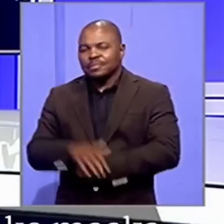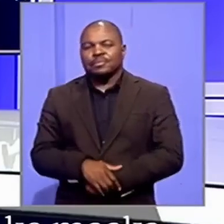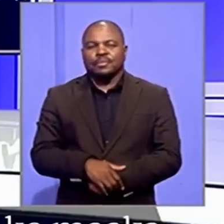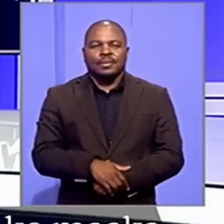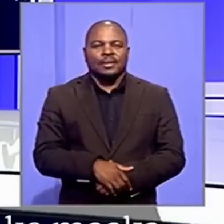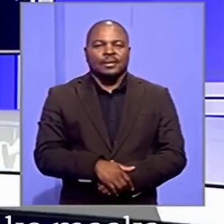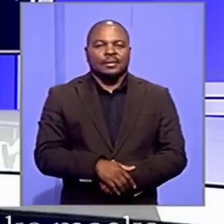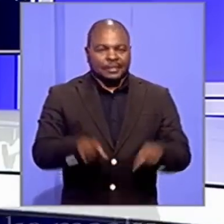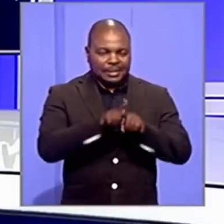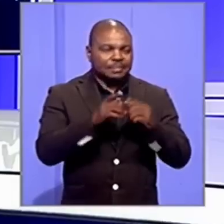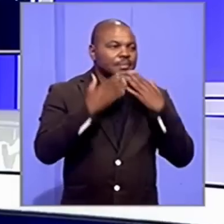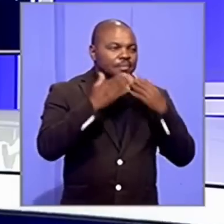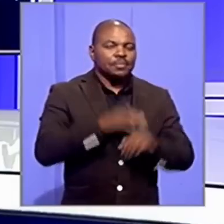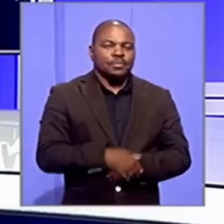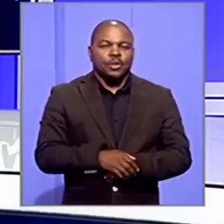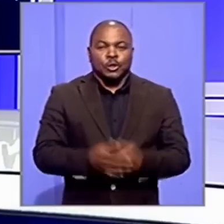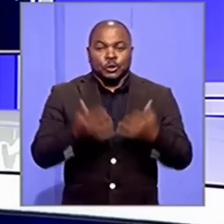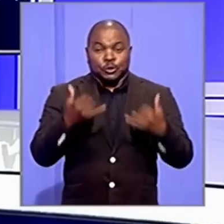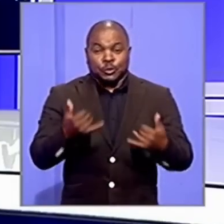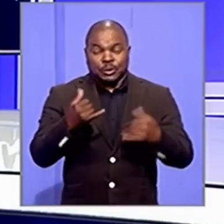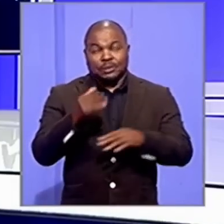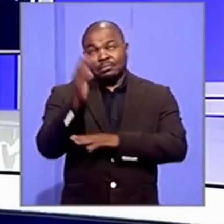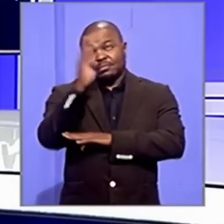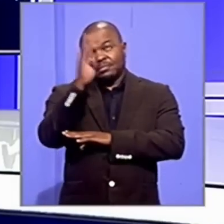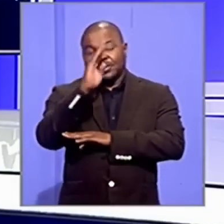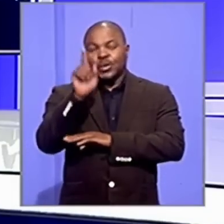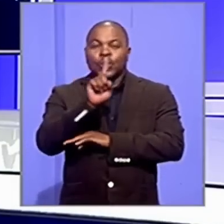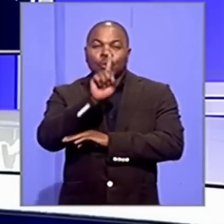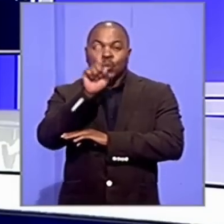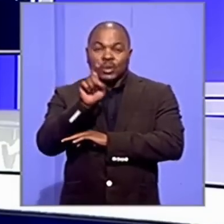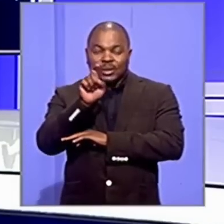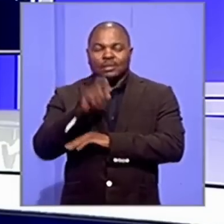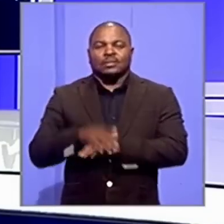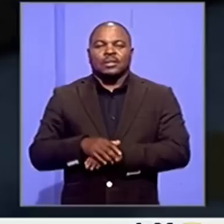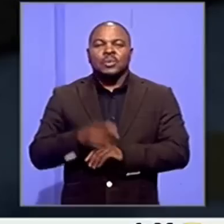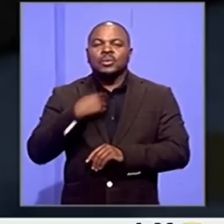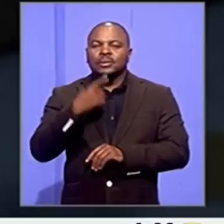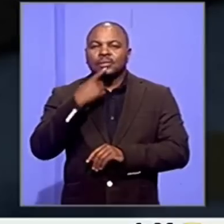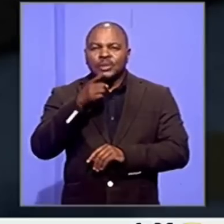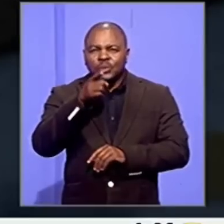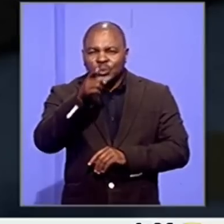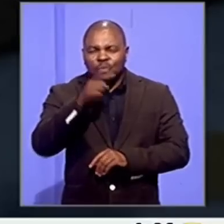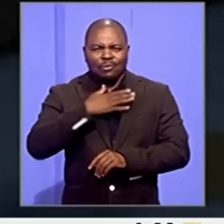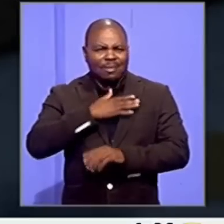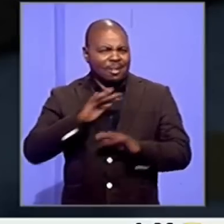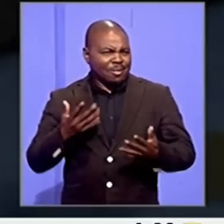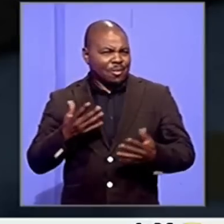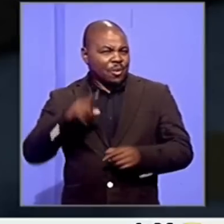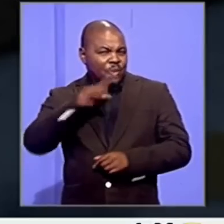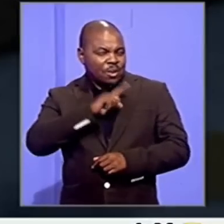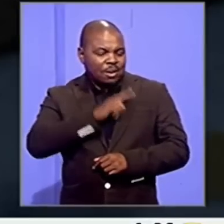leboga Pijana go potšišo ya letšatši re botšišitše gore maikutlo a gago ke a fe morago ga gore ICJ